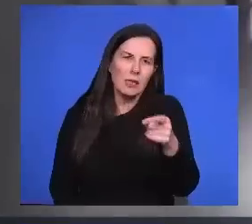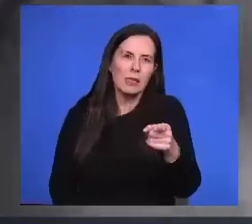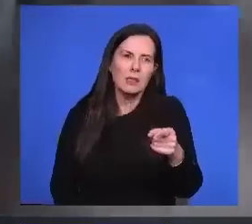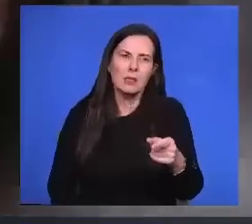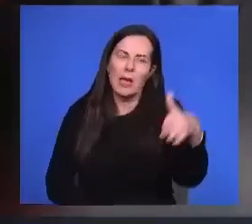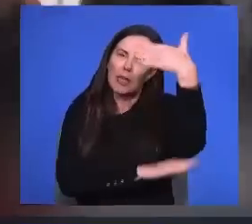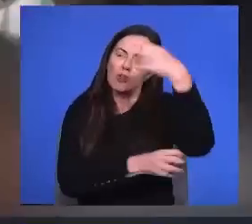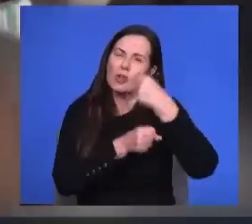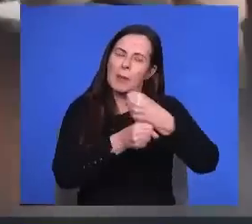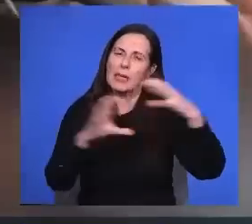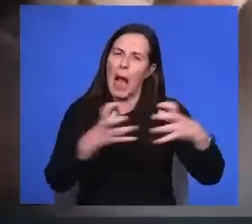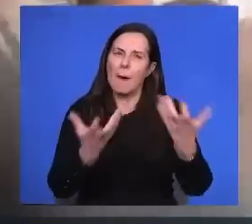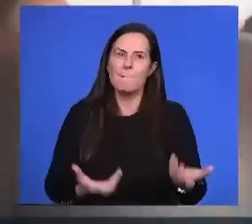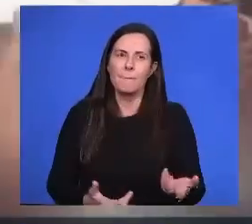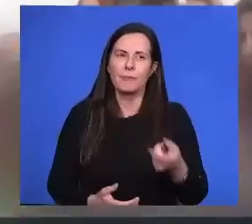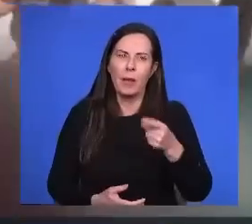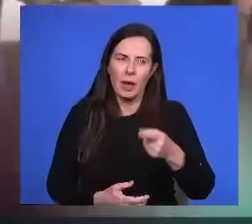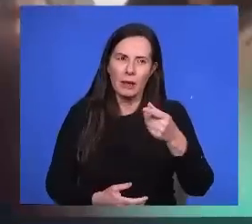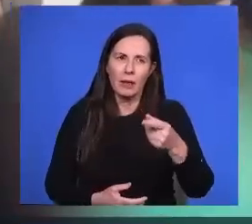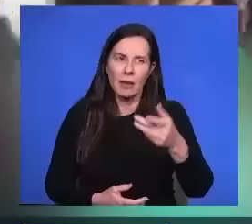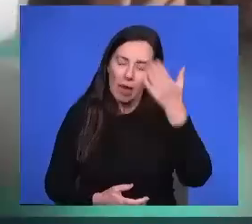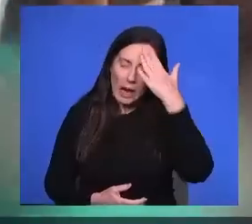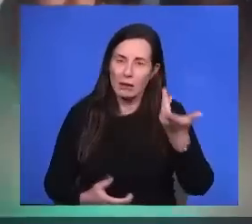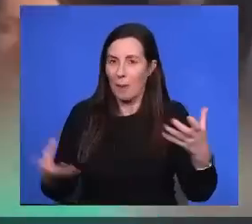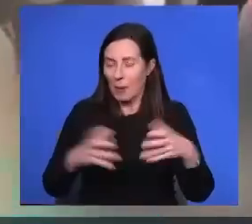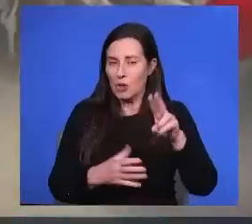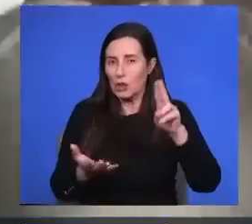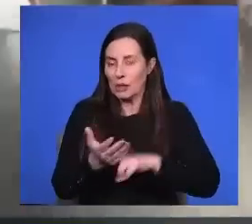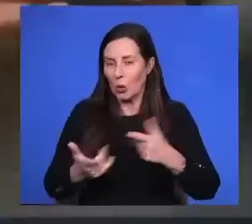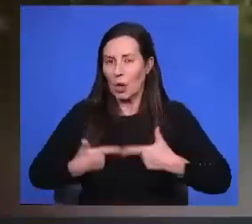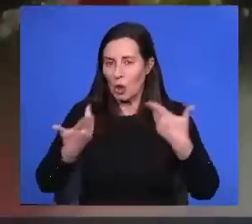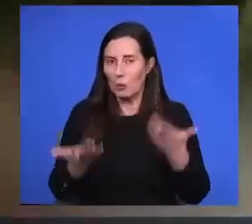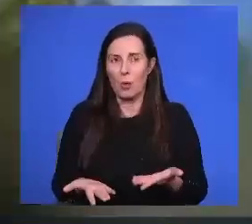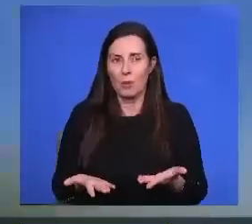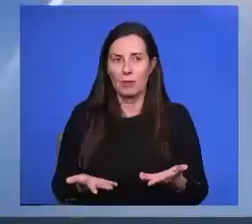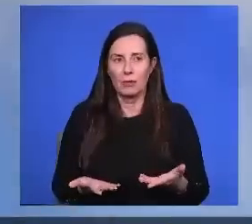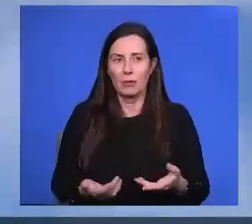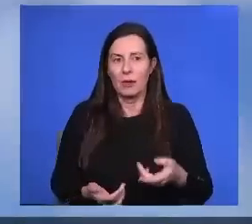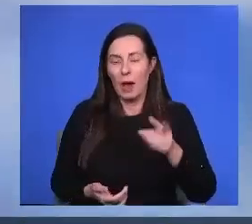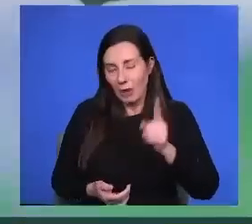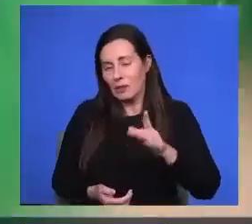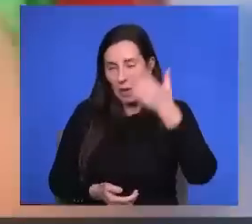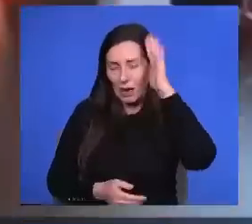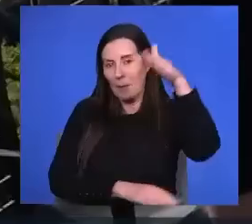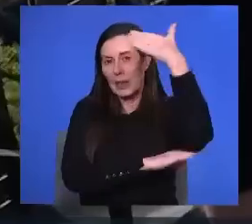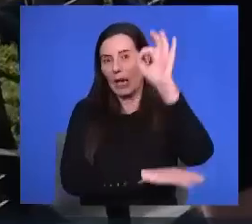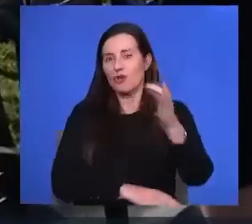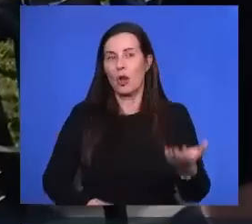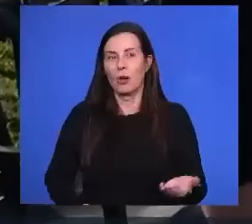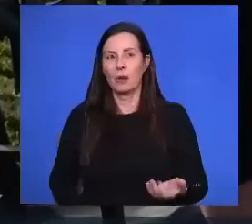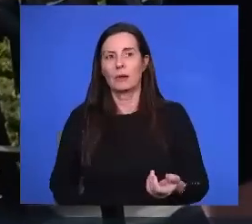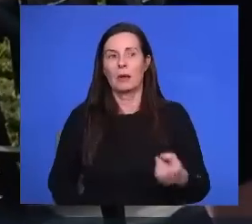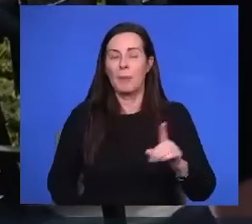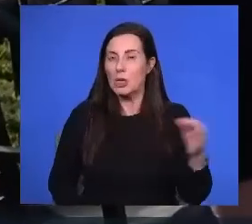שמייצג עם שלם. ואתה הכרת בעם שיש לו זכות פה לחיות. אז אתה צריך להגיב בדגל שלו. מי